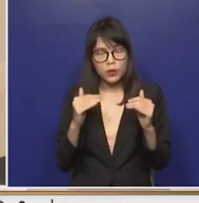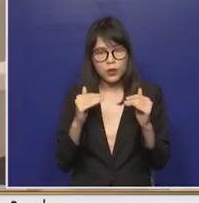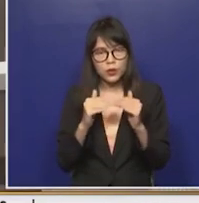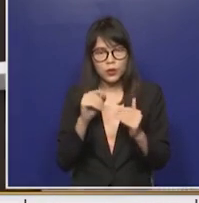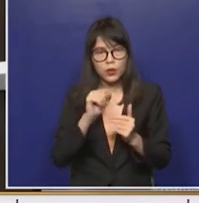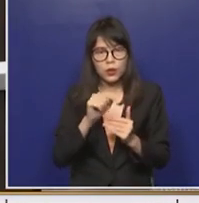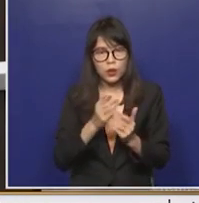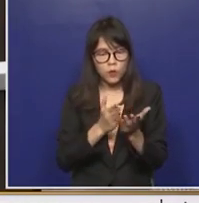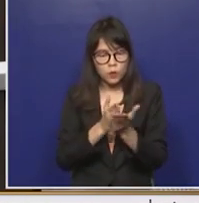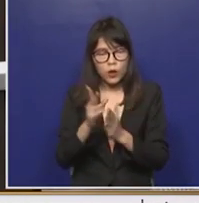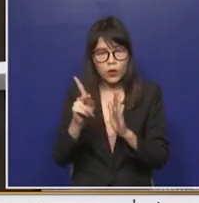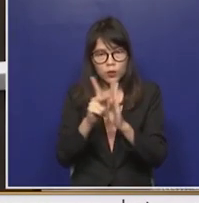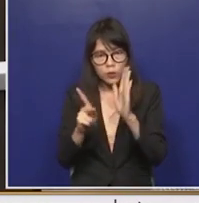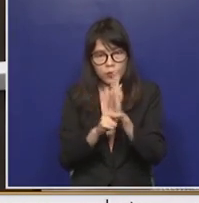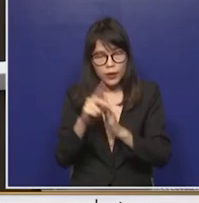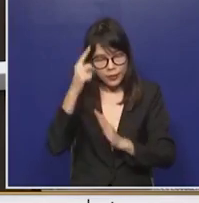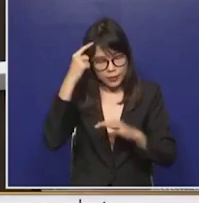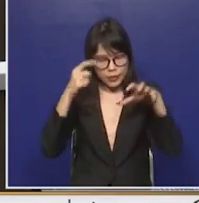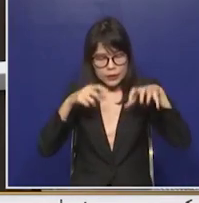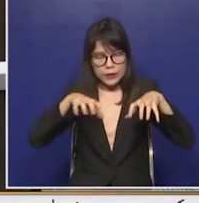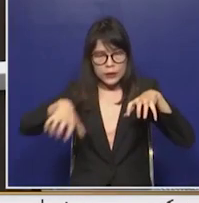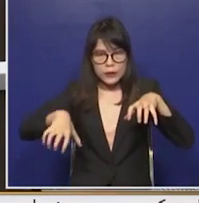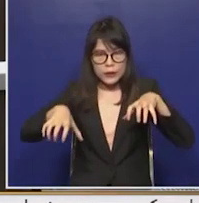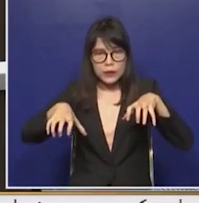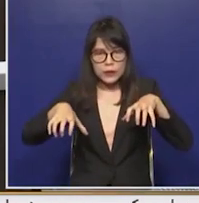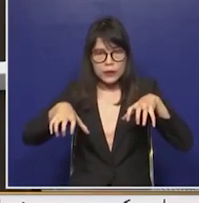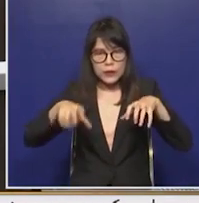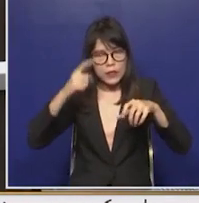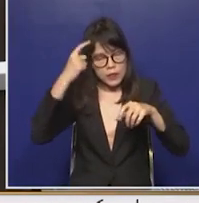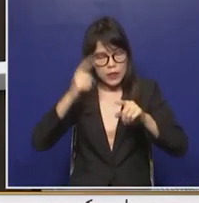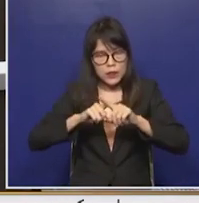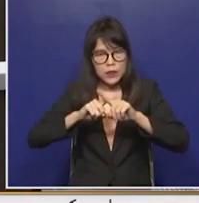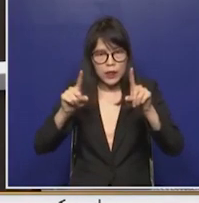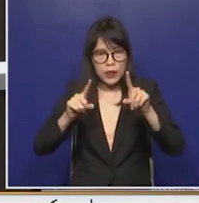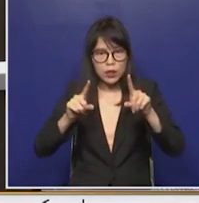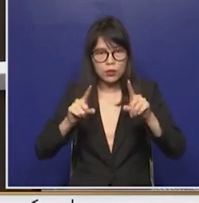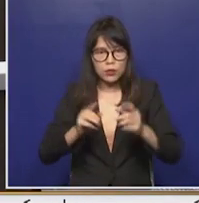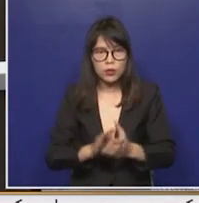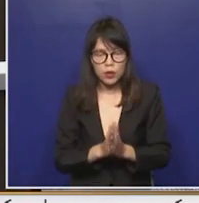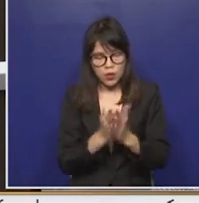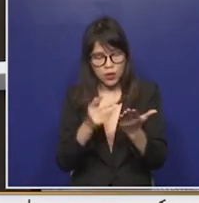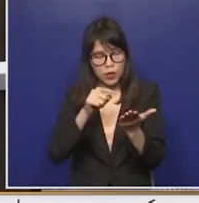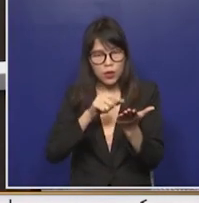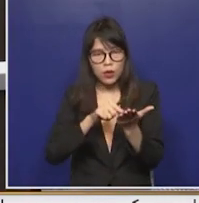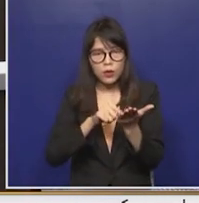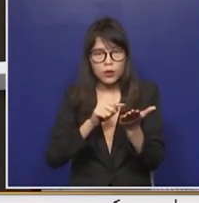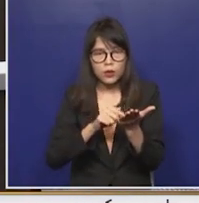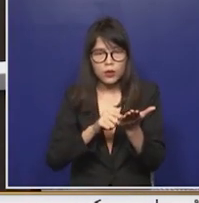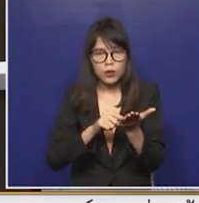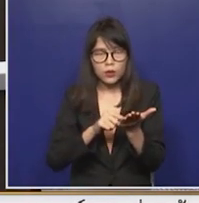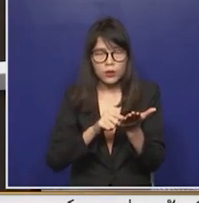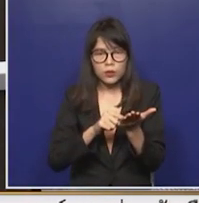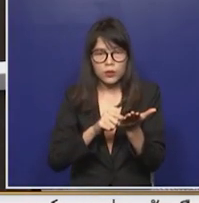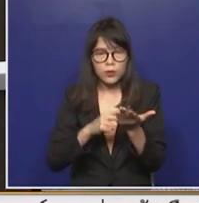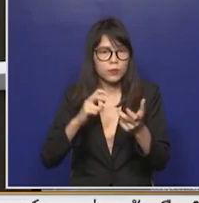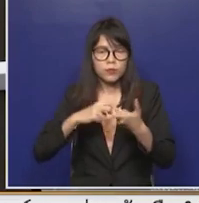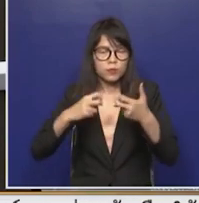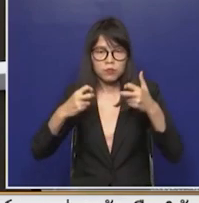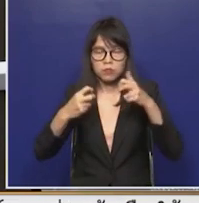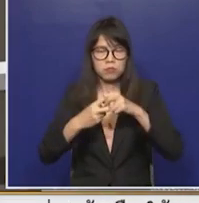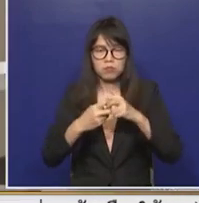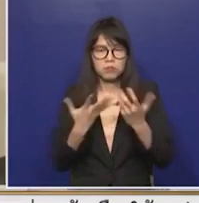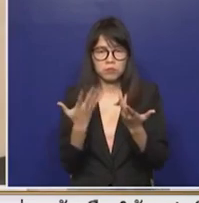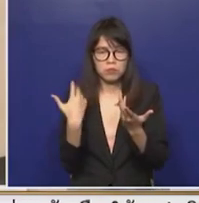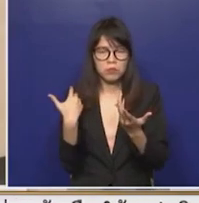ครับในส่วนตัวผมนั้นผมคิดว่ายัตตินี้ไม่มีปัญหาว่าอภิปรายได้หรือไม่เพราะ